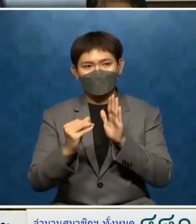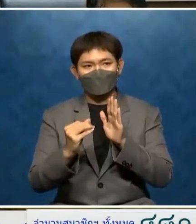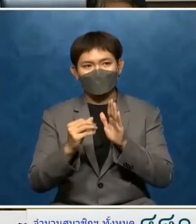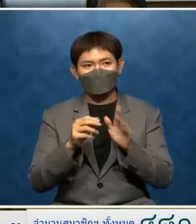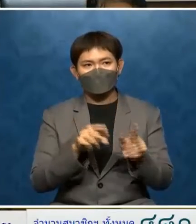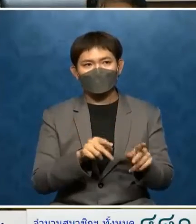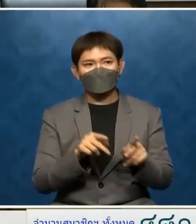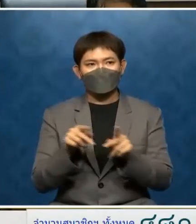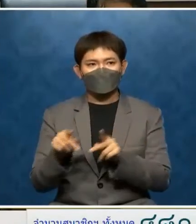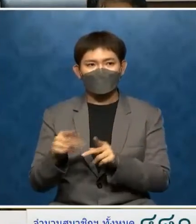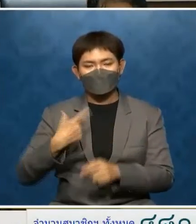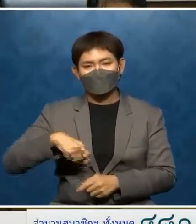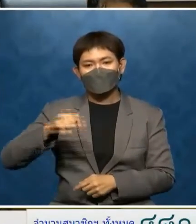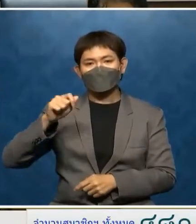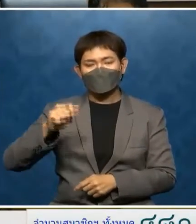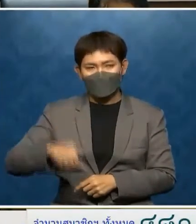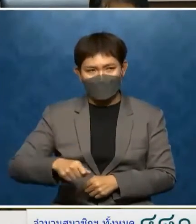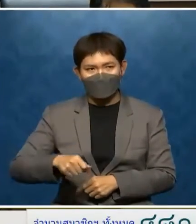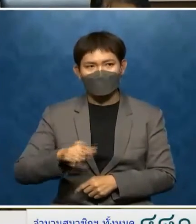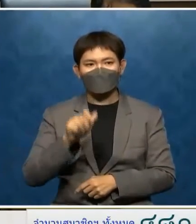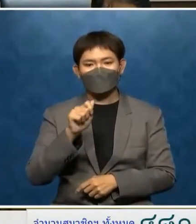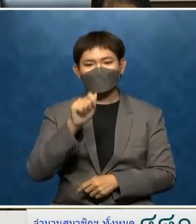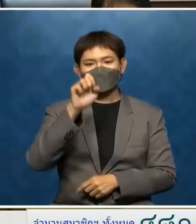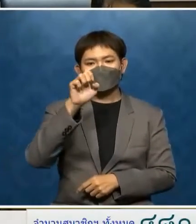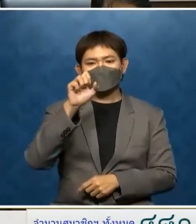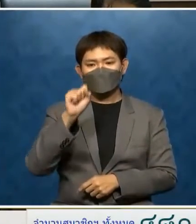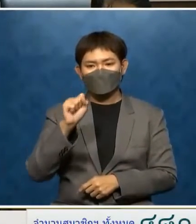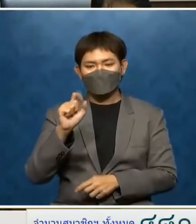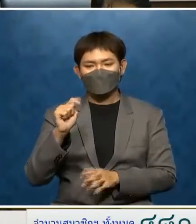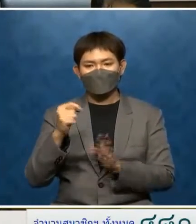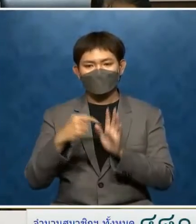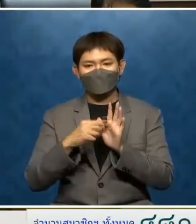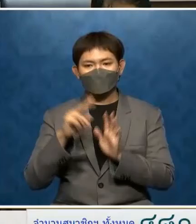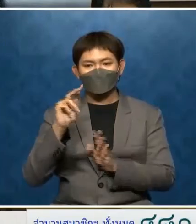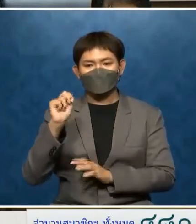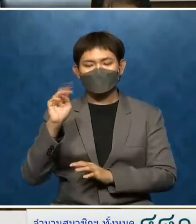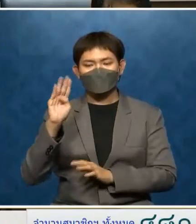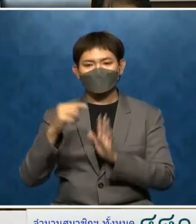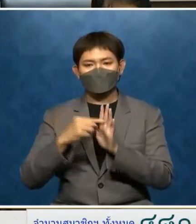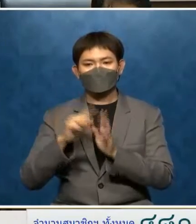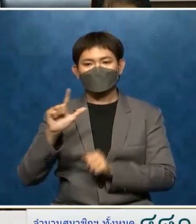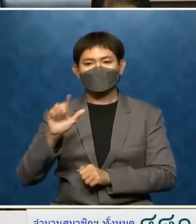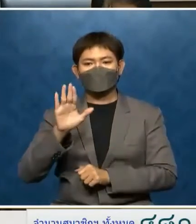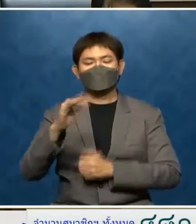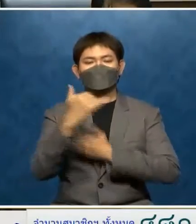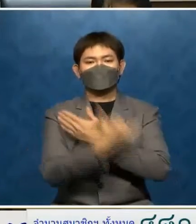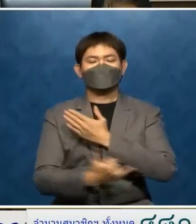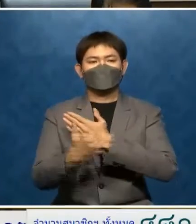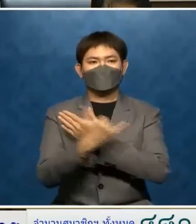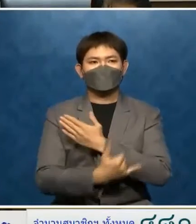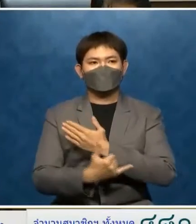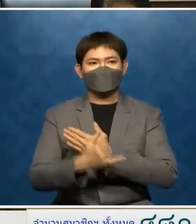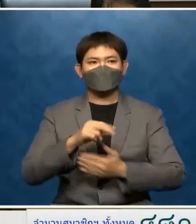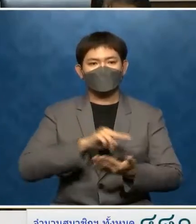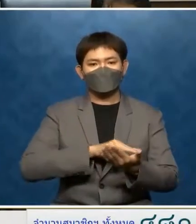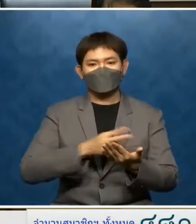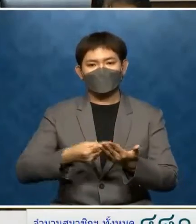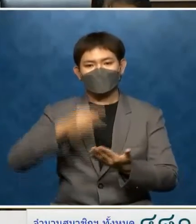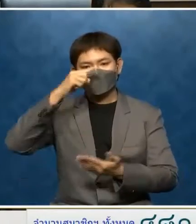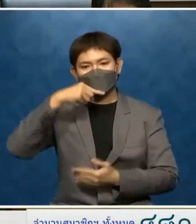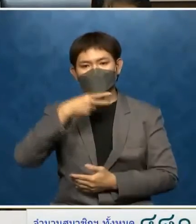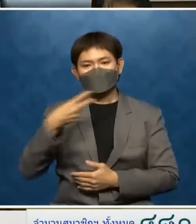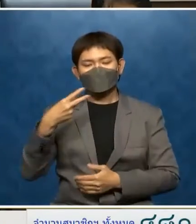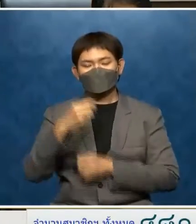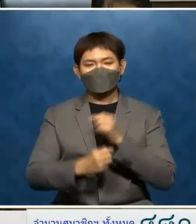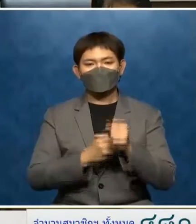พิธีสาร Istanbul หอว Istanbul Protocol โยองคการระหวางประเทศค่ะมีการแลเป็ภาษาไทยในปี